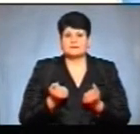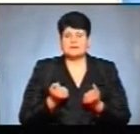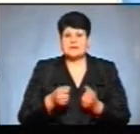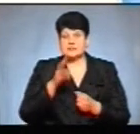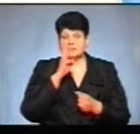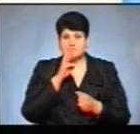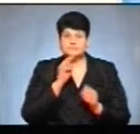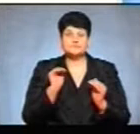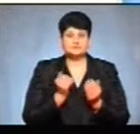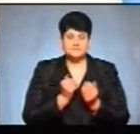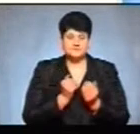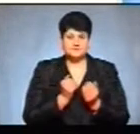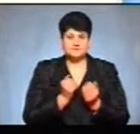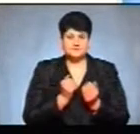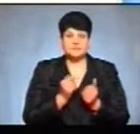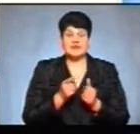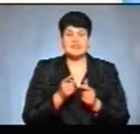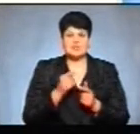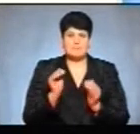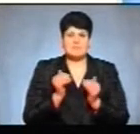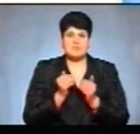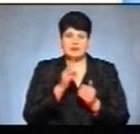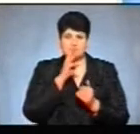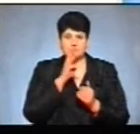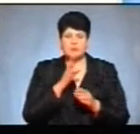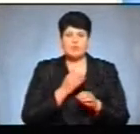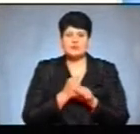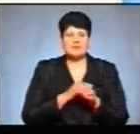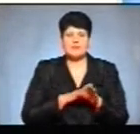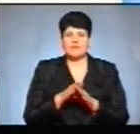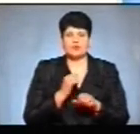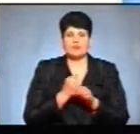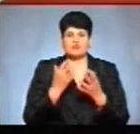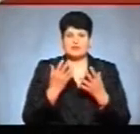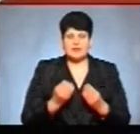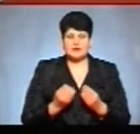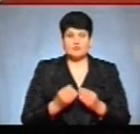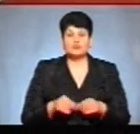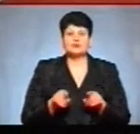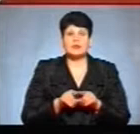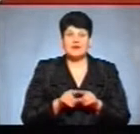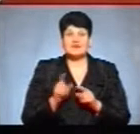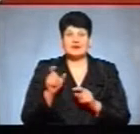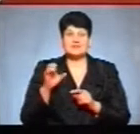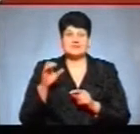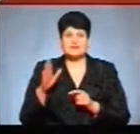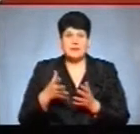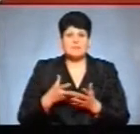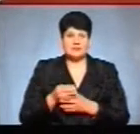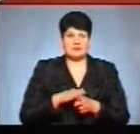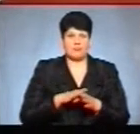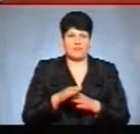заробітну плату меншу, ніж мінімальна, да? Тому що працюєте неповний робочий день, то все одно за вас ЄСВ платиться в повному